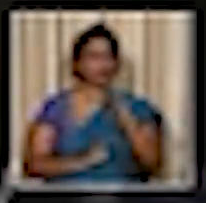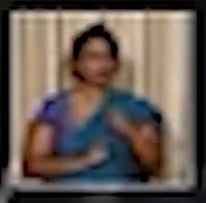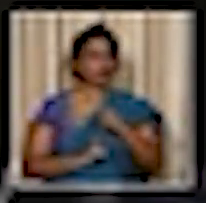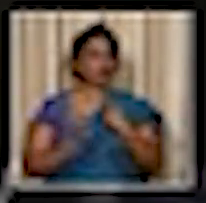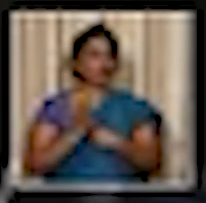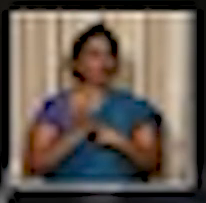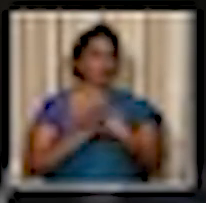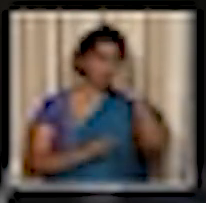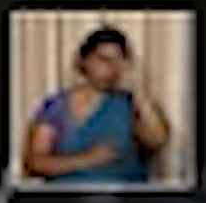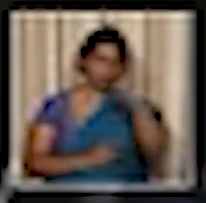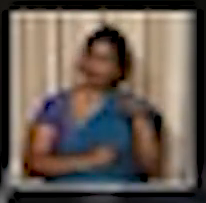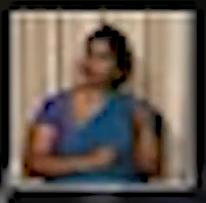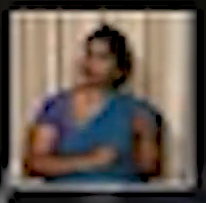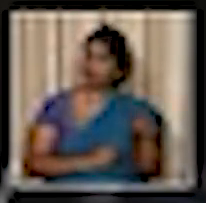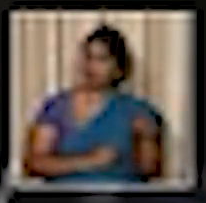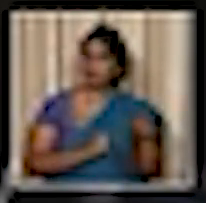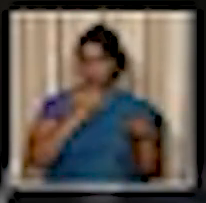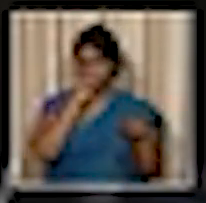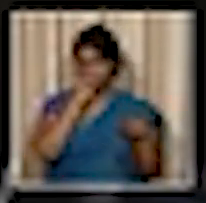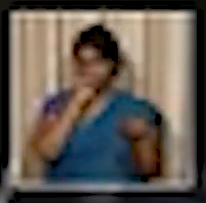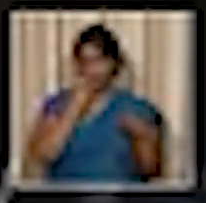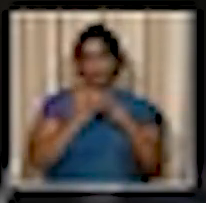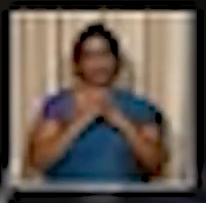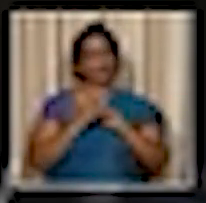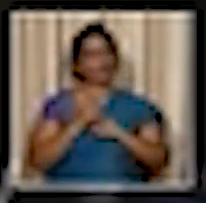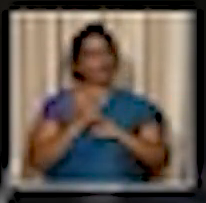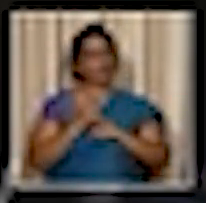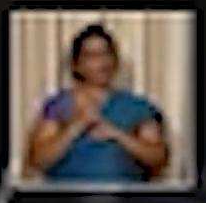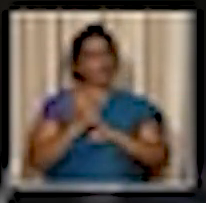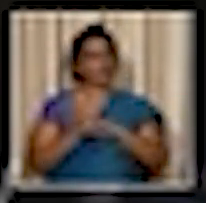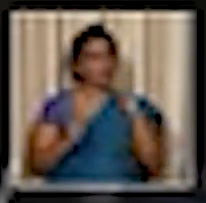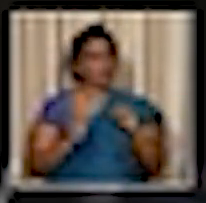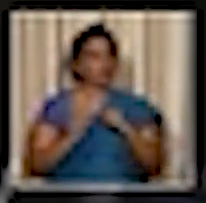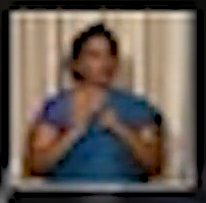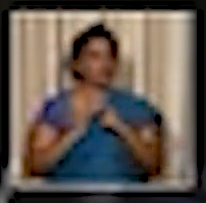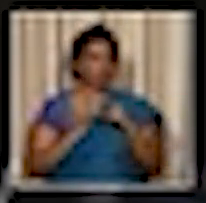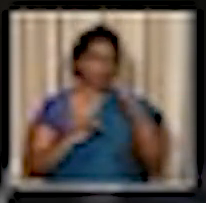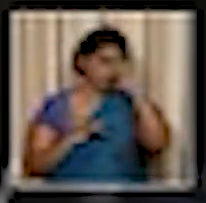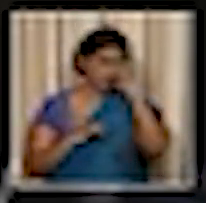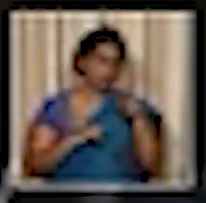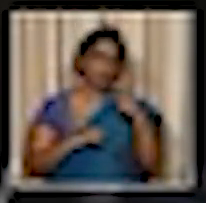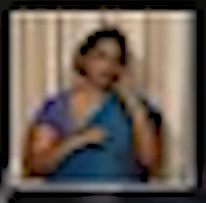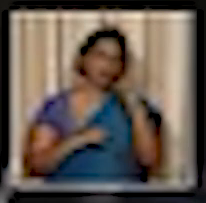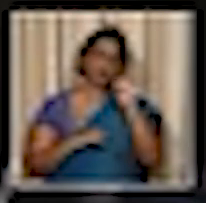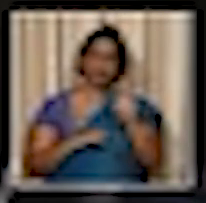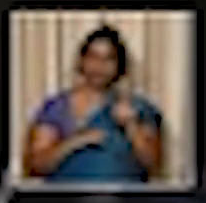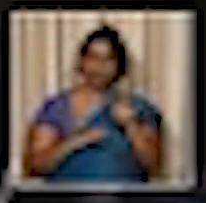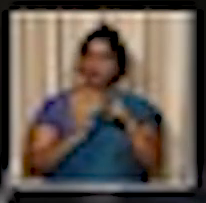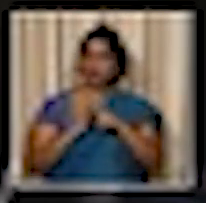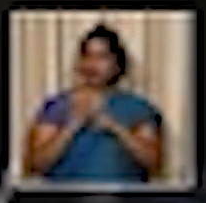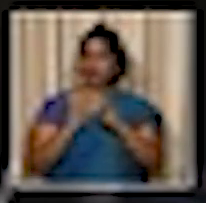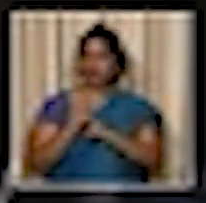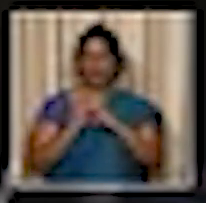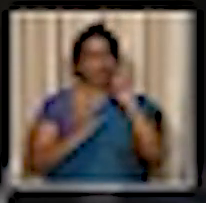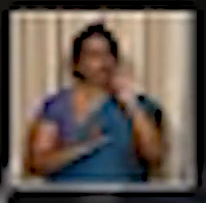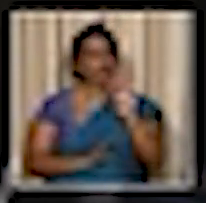රුවන් දිසානායක මහතා සහ ලේකම් ලෙස ගරු ඉසුරු නෙත්තිකුමාරගේ මහතා විසින් 2024 ජූන් 24